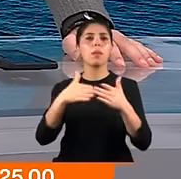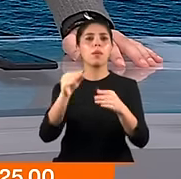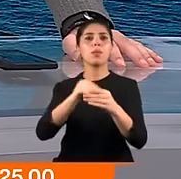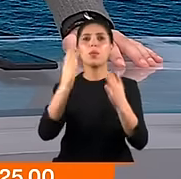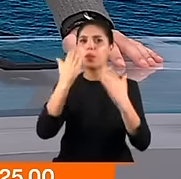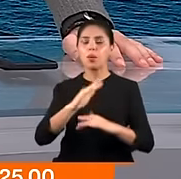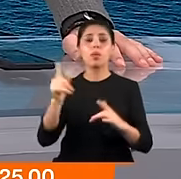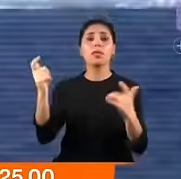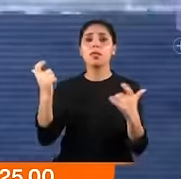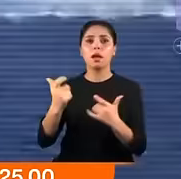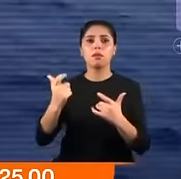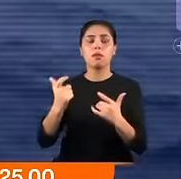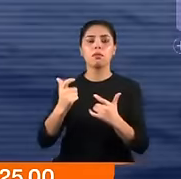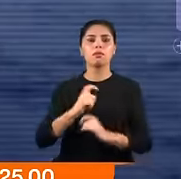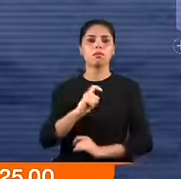yanıtsız.